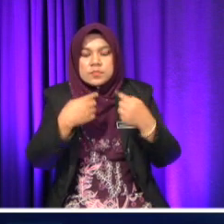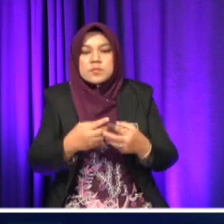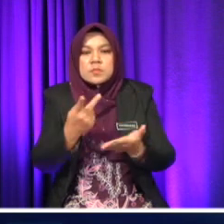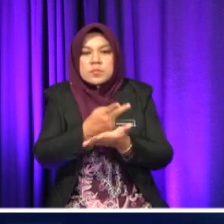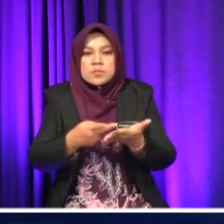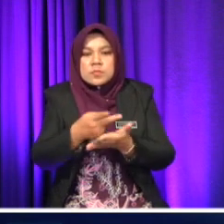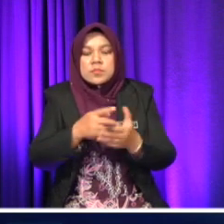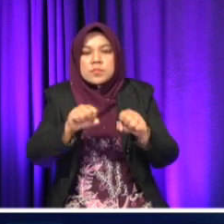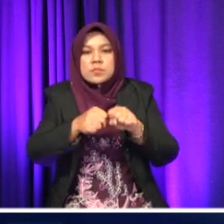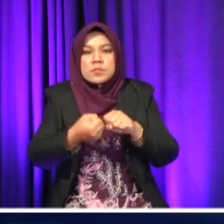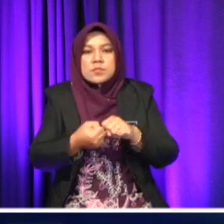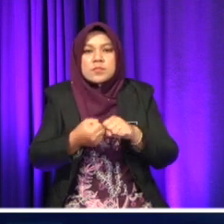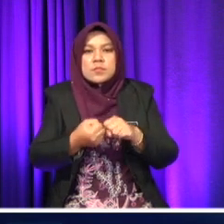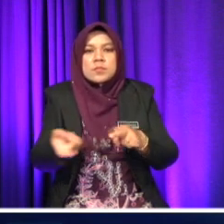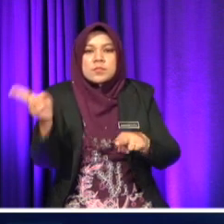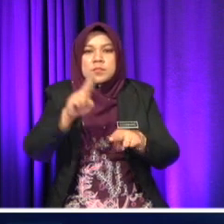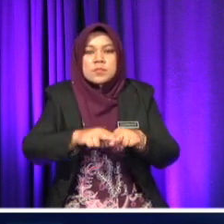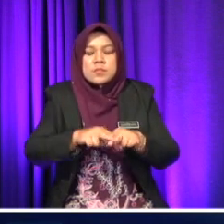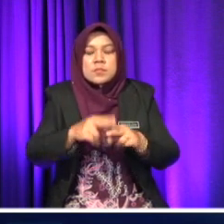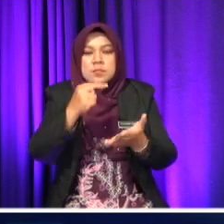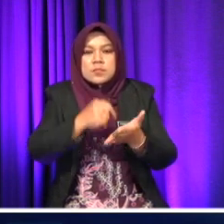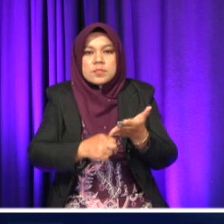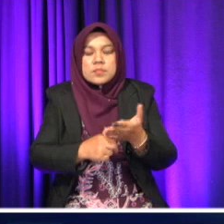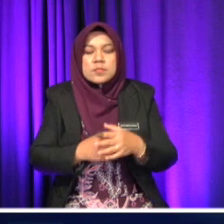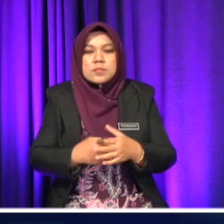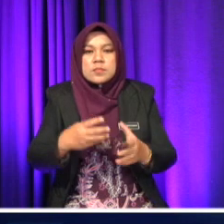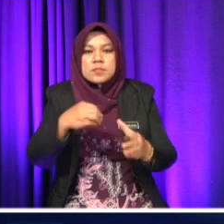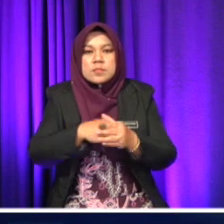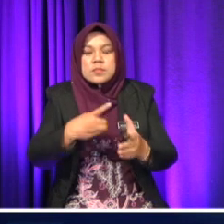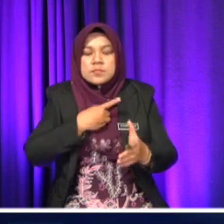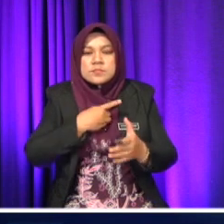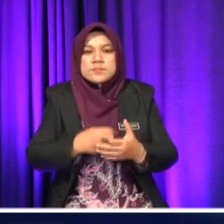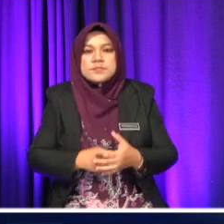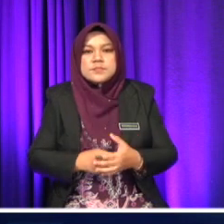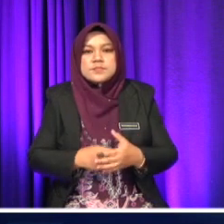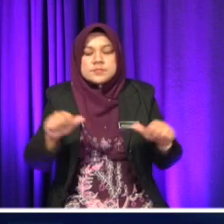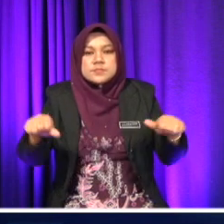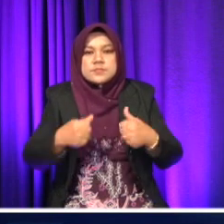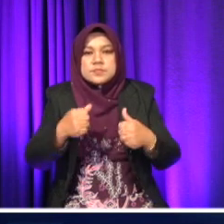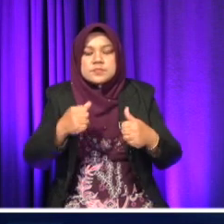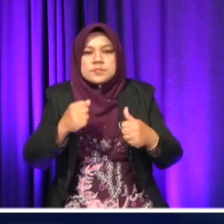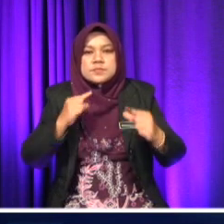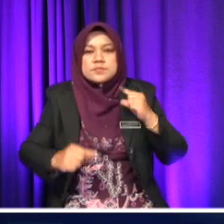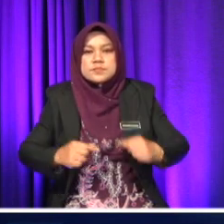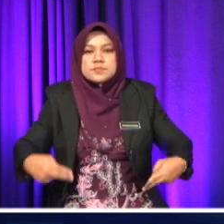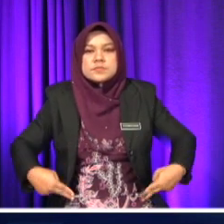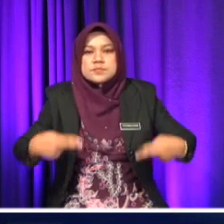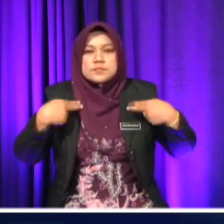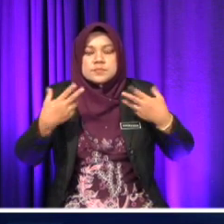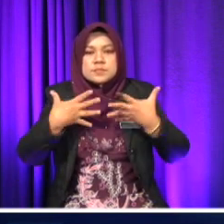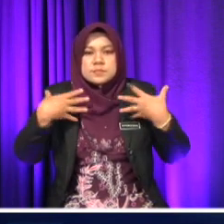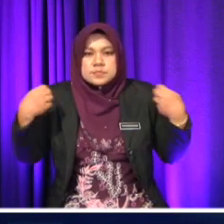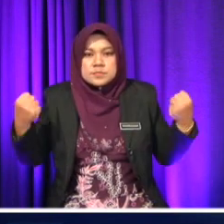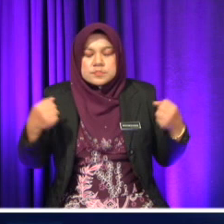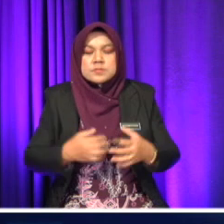supaya kita dapat menambah nilai tambah dalam diri dan amalkan gaya hidup sehat untuk jadi beliau